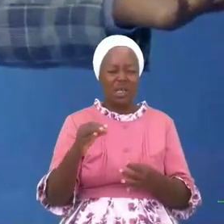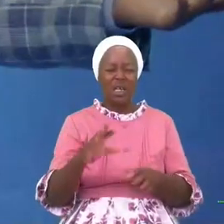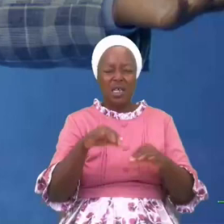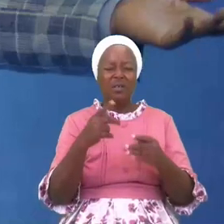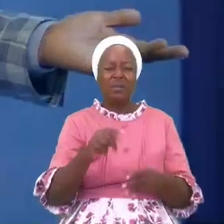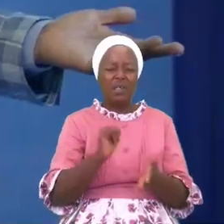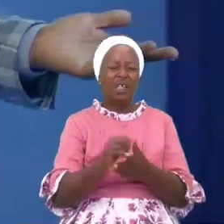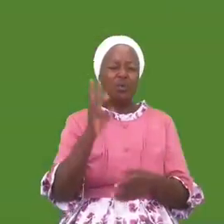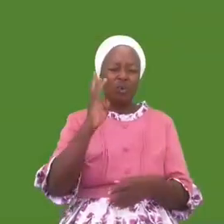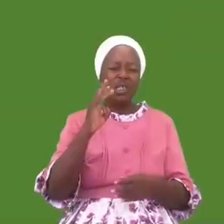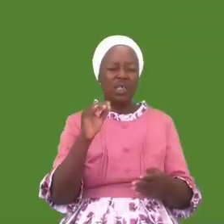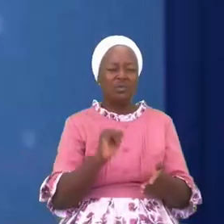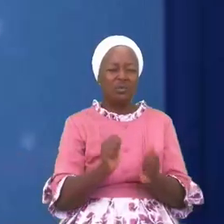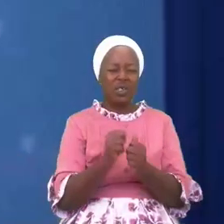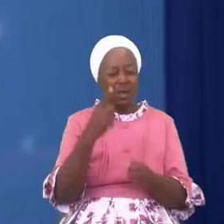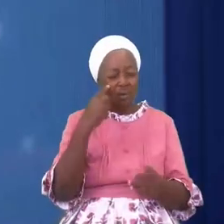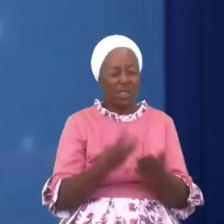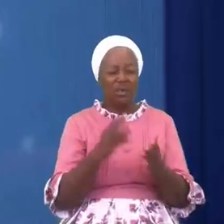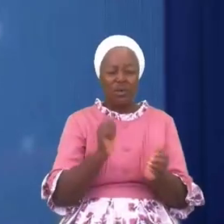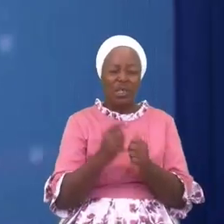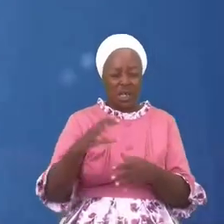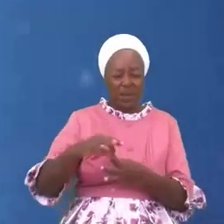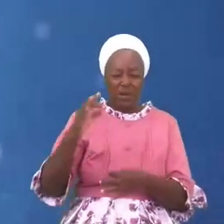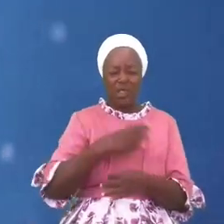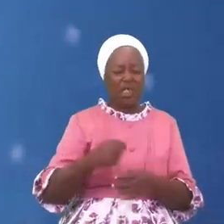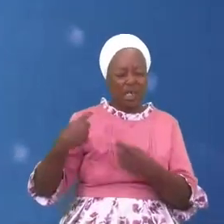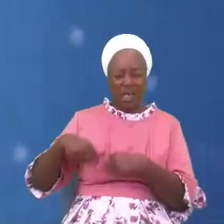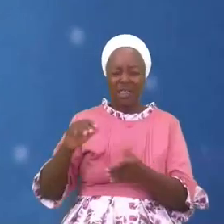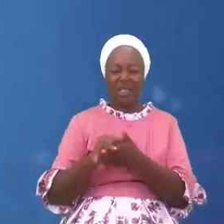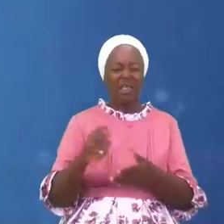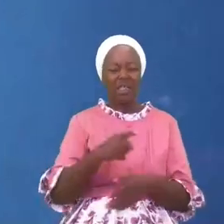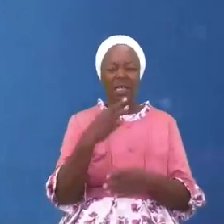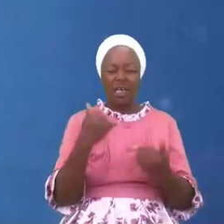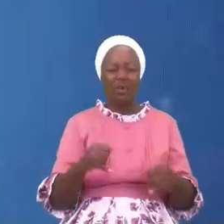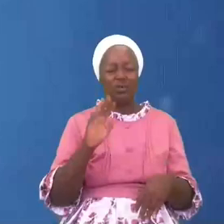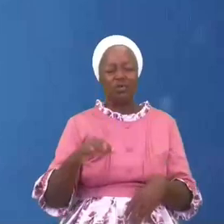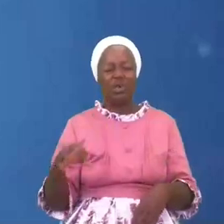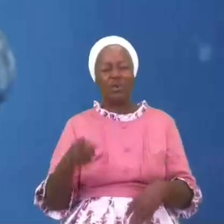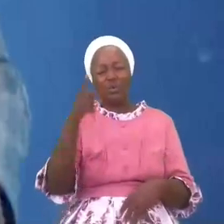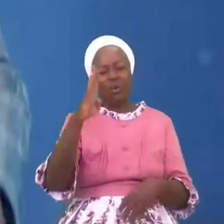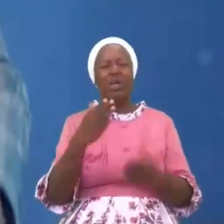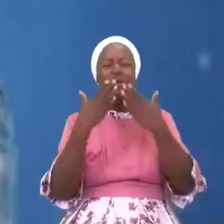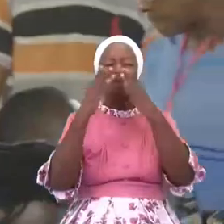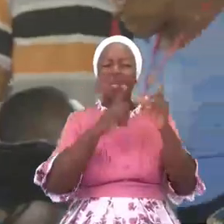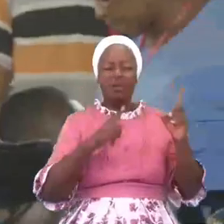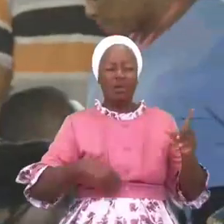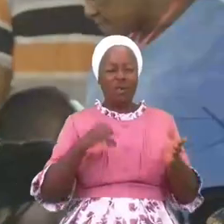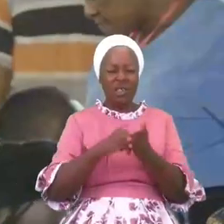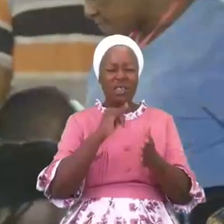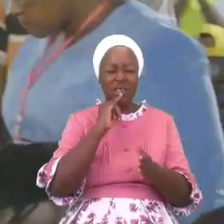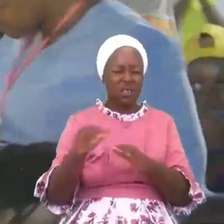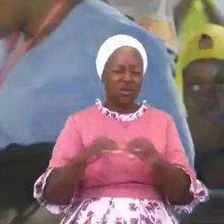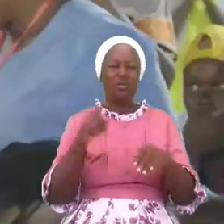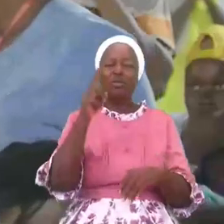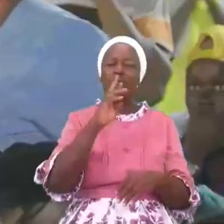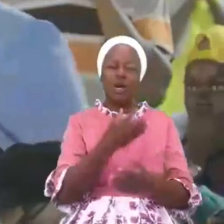témoignage à leur esprit, à leur cœur, que maintenant ils sont enfants de Dieu. Merci Seigneur, c'est fait. Vous